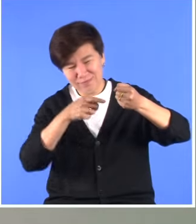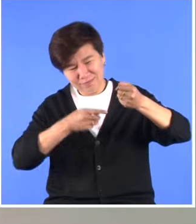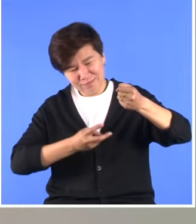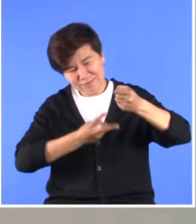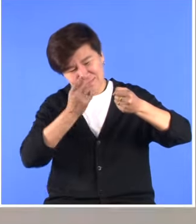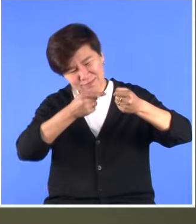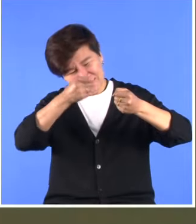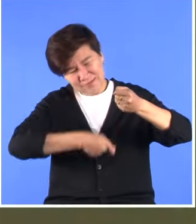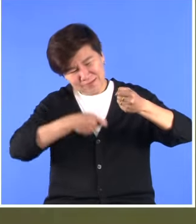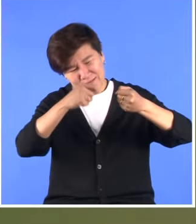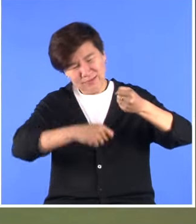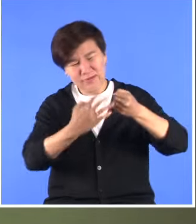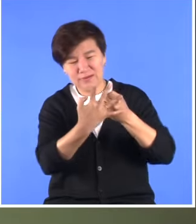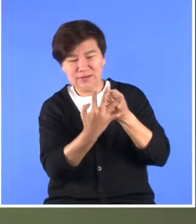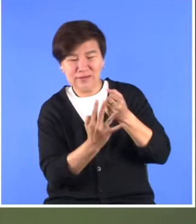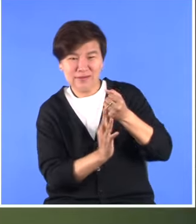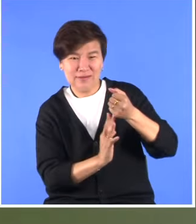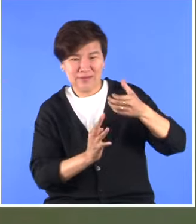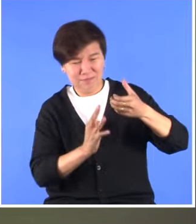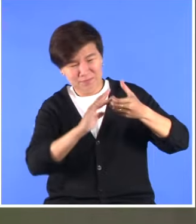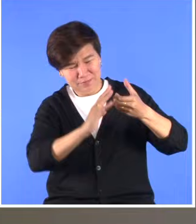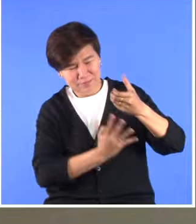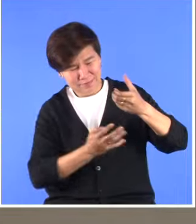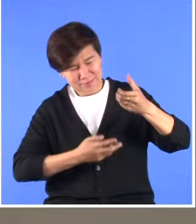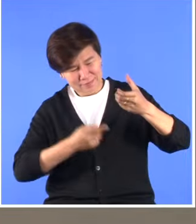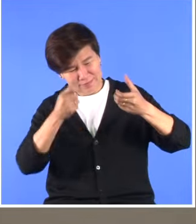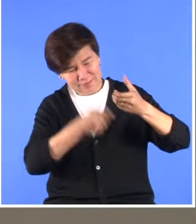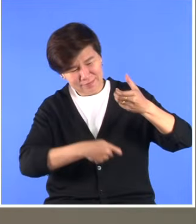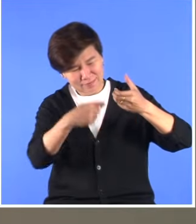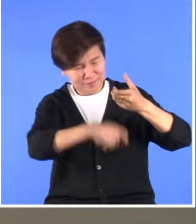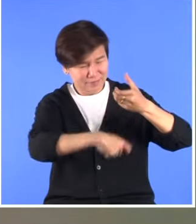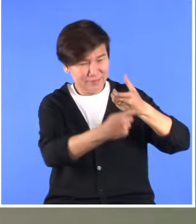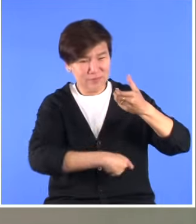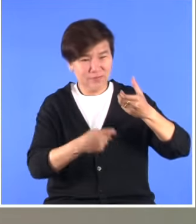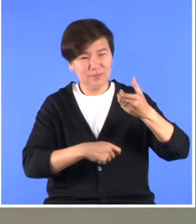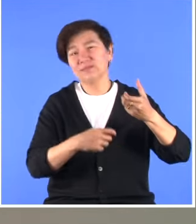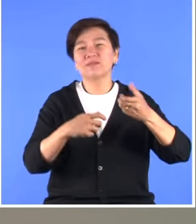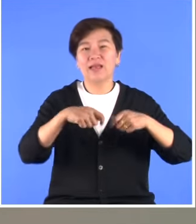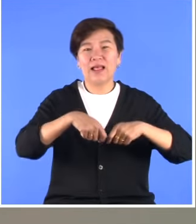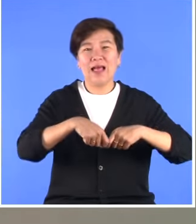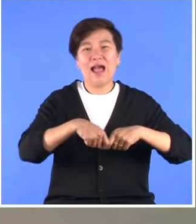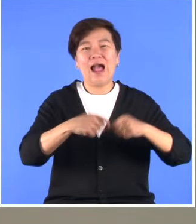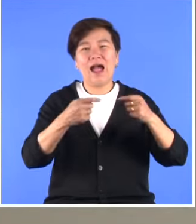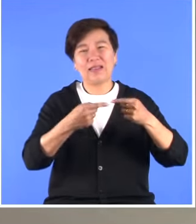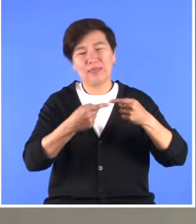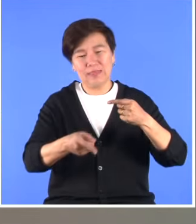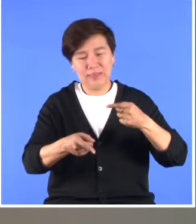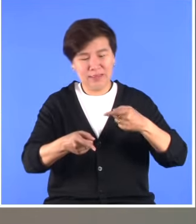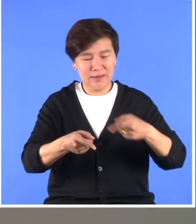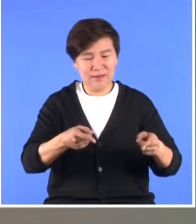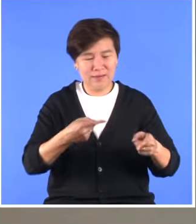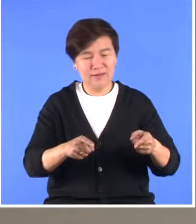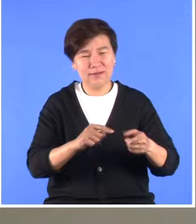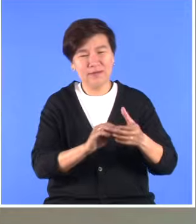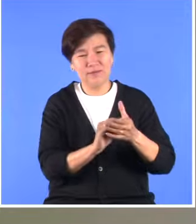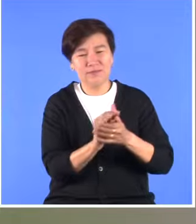เฉือนเออเฉือนตาข่ายไม่ได้เฉือนคองูนะไม่ได้เฉือนคองูอ่าเนี่ยเฉือนตาข่ายนี่แหละครับเนี่ยตัดตาข่ายออกแล้วก็ช่วย